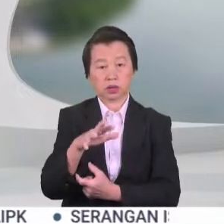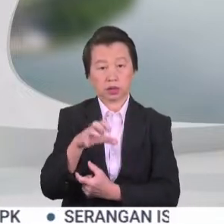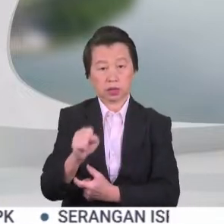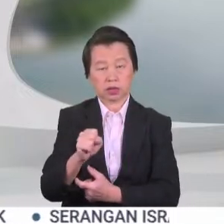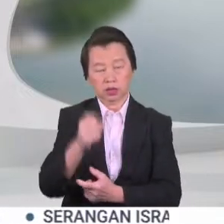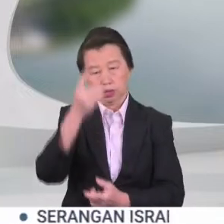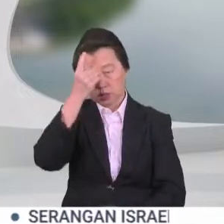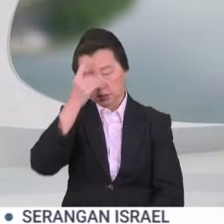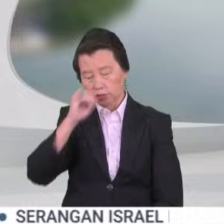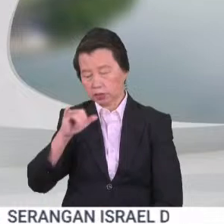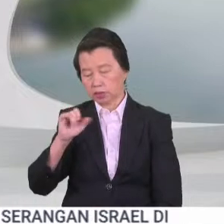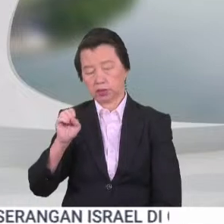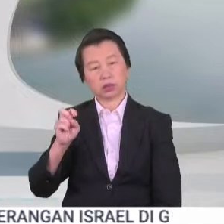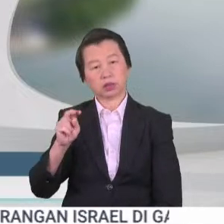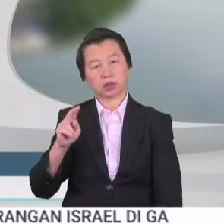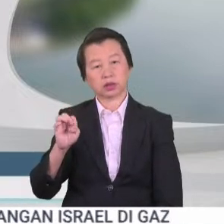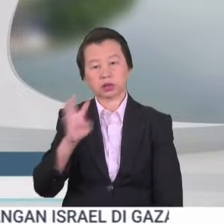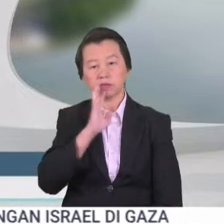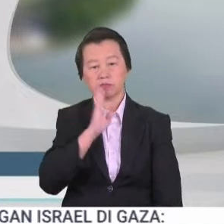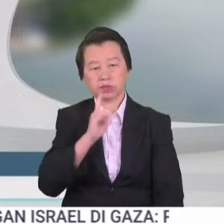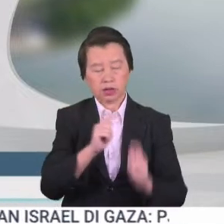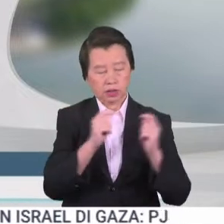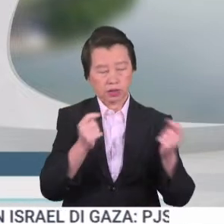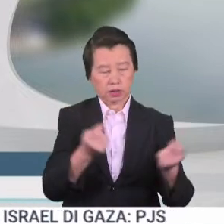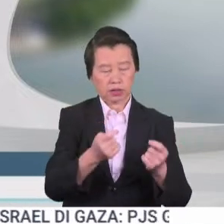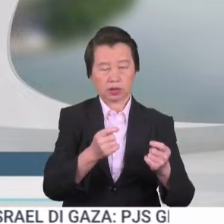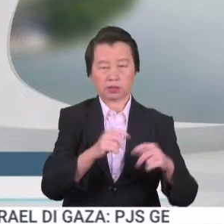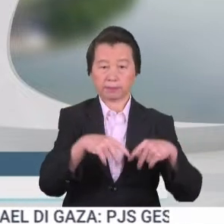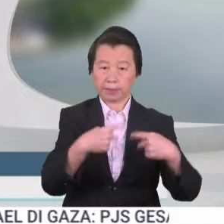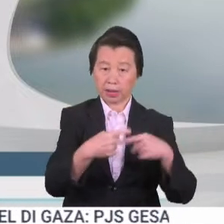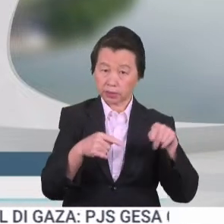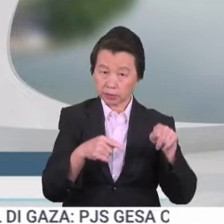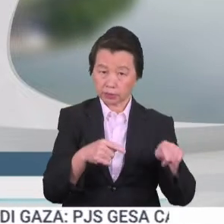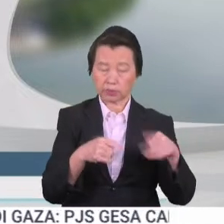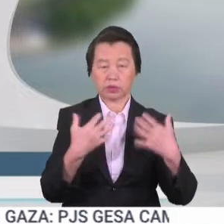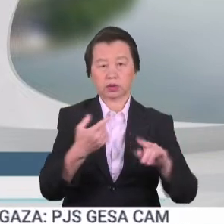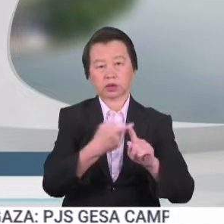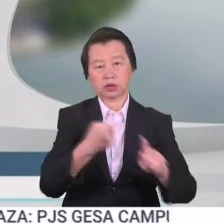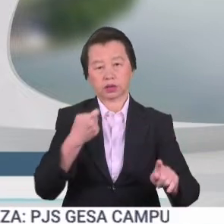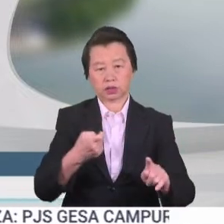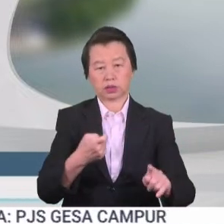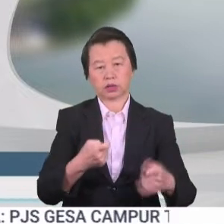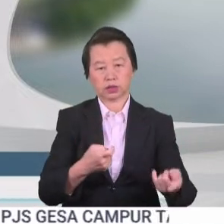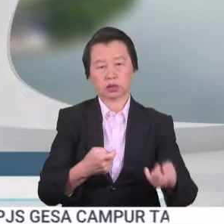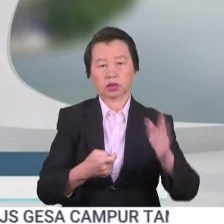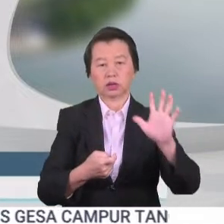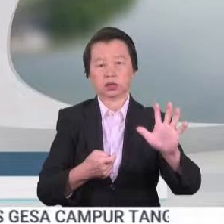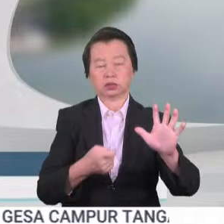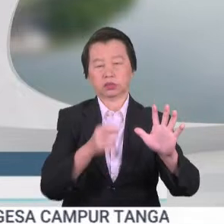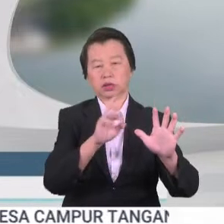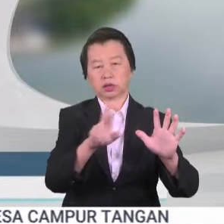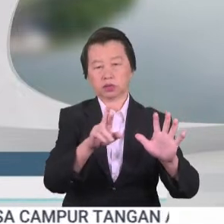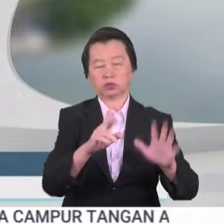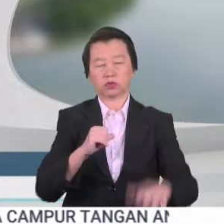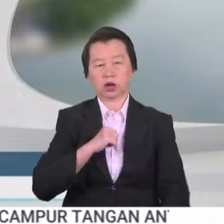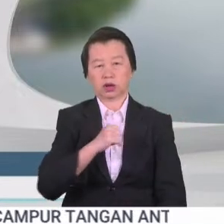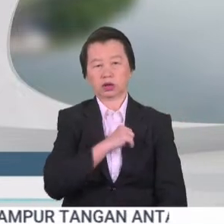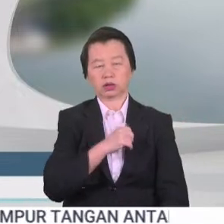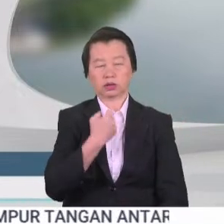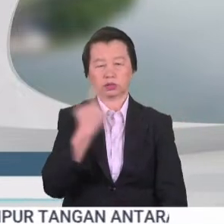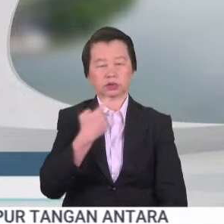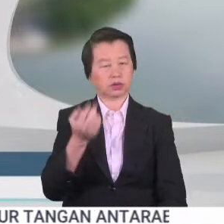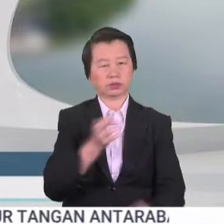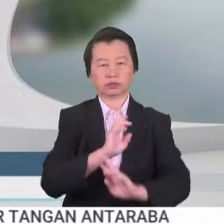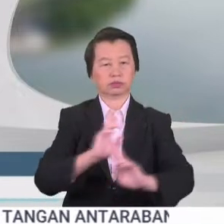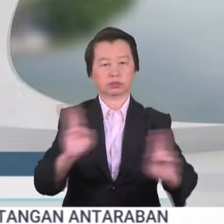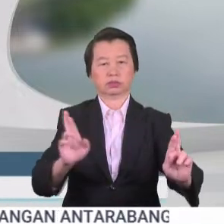isnin aliasni berkata jentera Parti di bahagian itu yang terdiri daripada 5000 ahli sentiasa